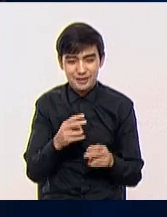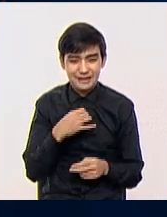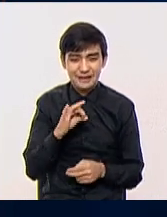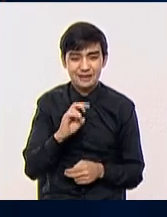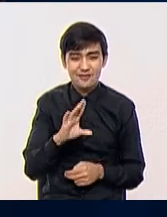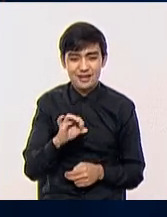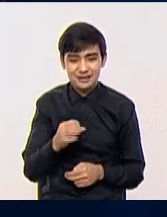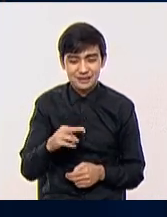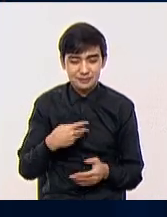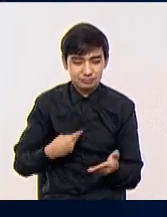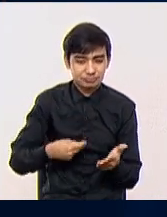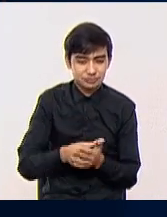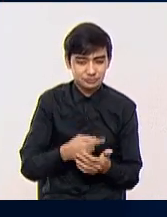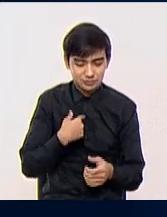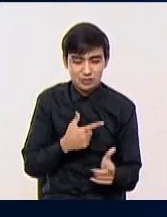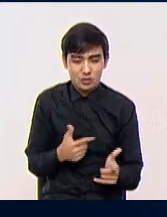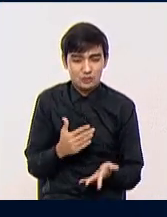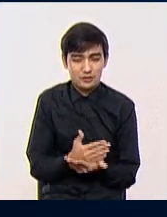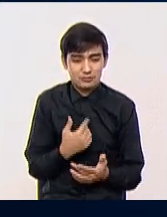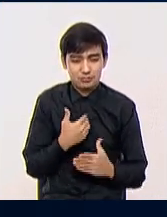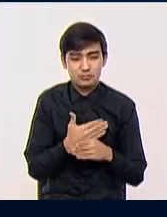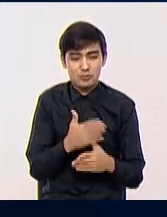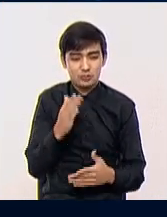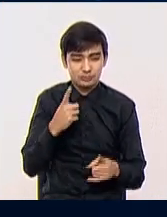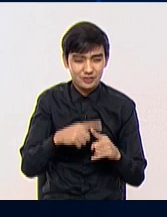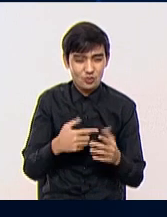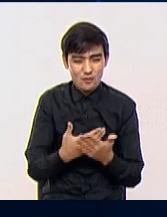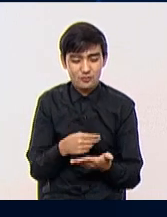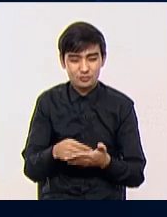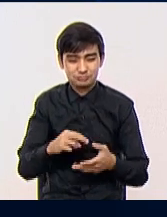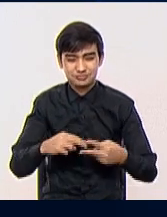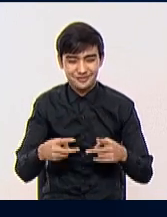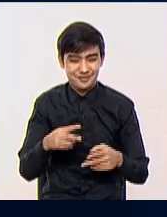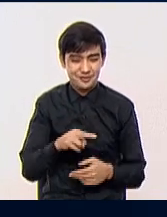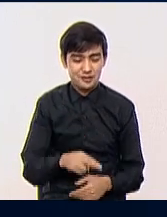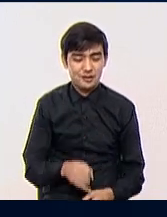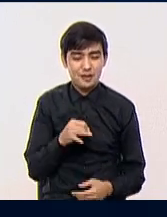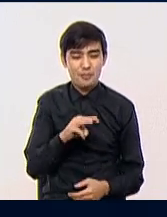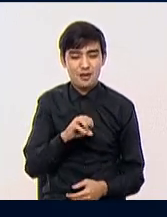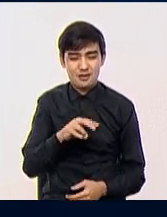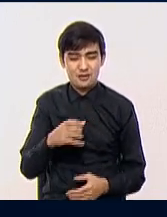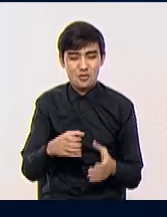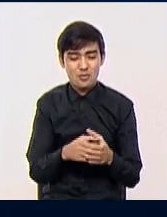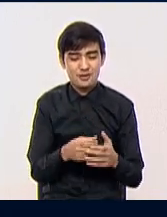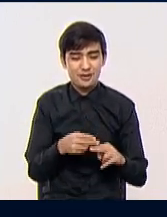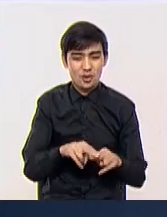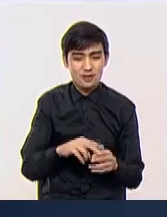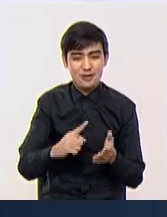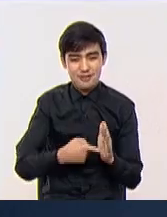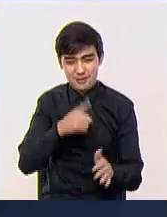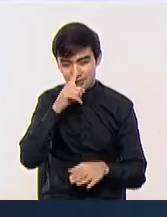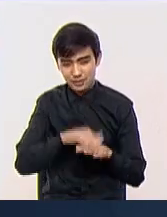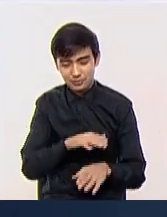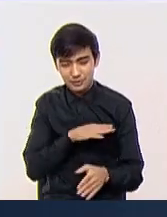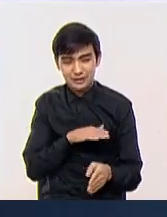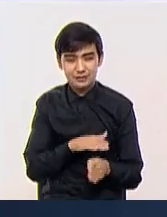жасау мүмкіндігін қарастыруға дайынбыз. Осы уақытқа дейін майнингті компаниялар үкімет тарапынан қойылған қандай шарт талаптармен